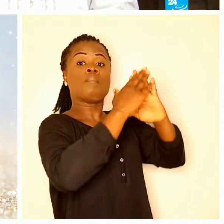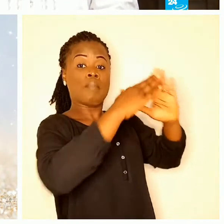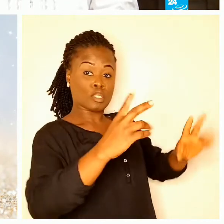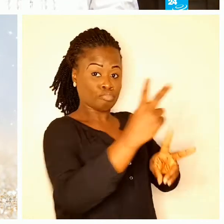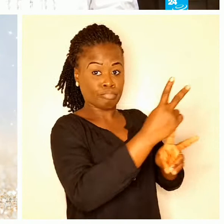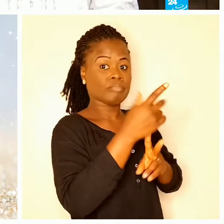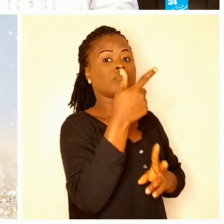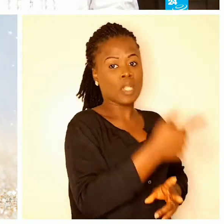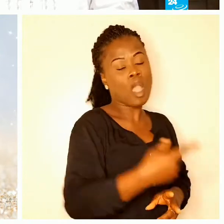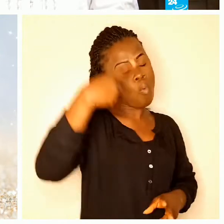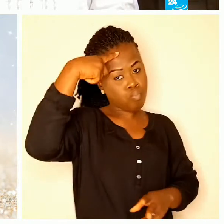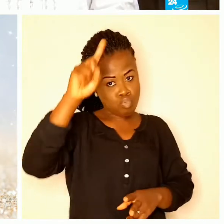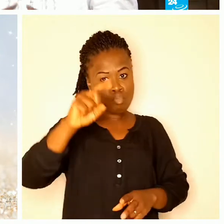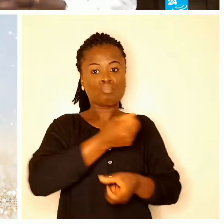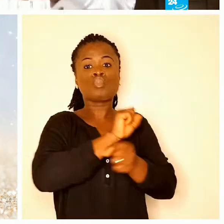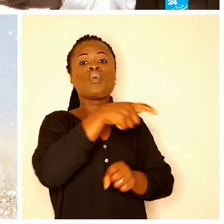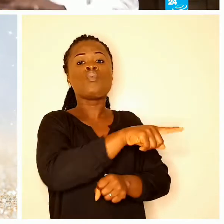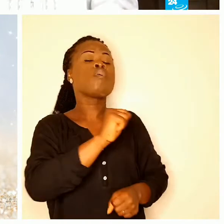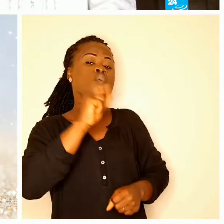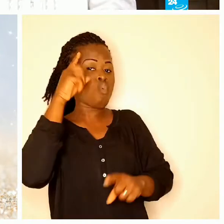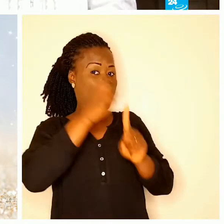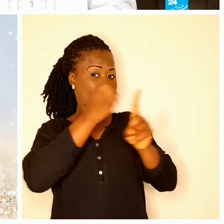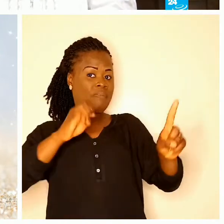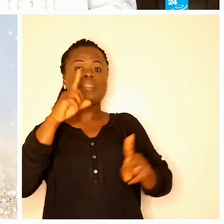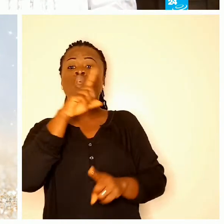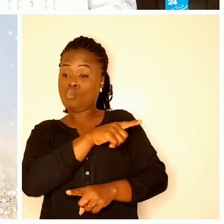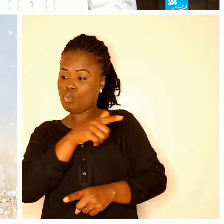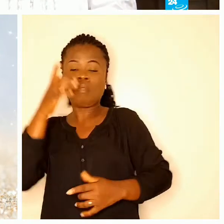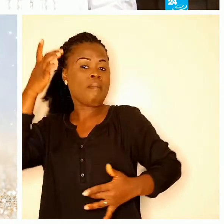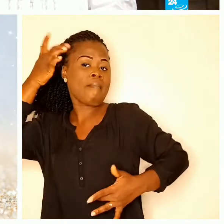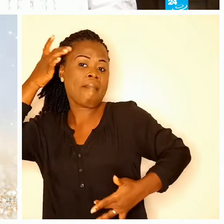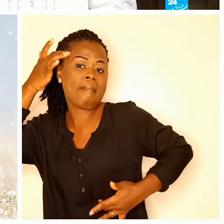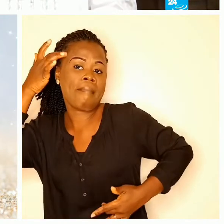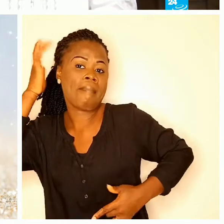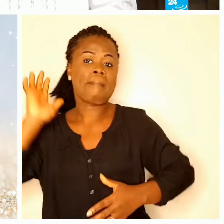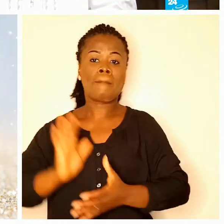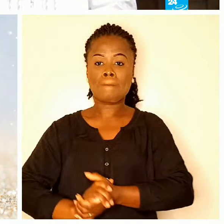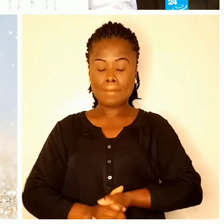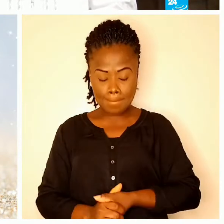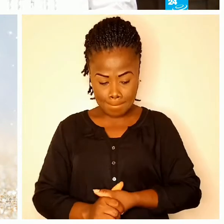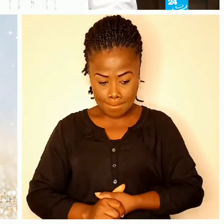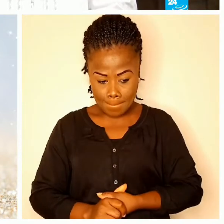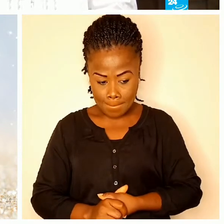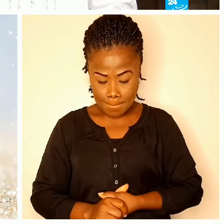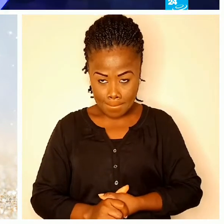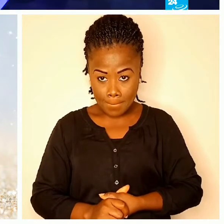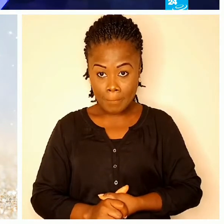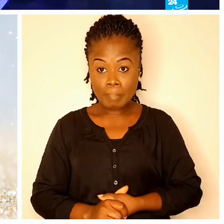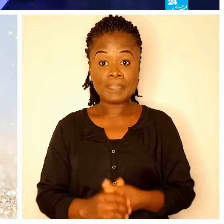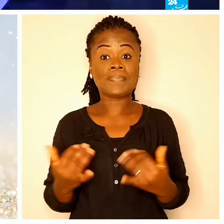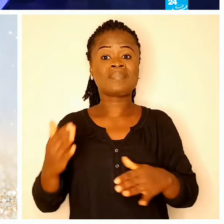d'ordre humanitaire et une précaution pour éviter, évidemment, des risques inconsidérés le concernant. Et